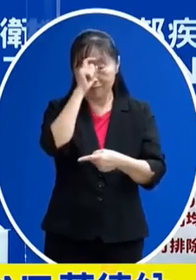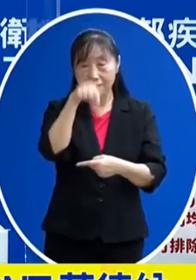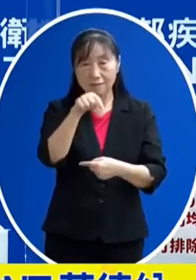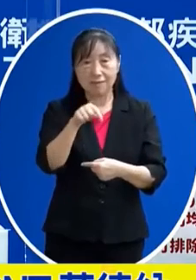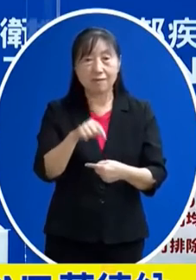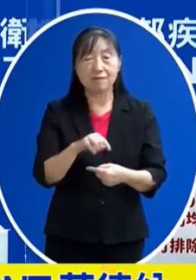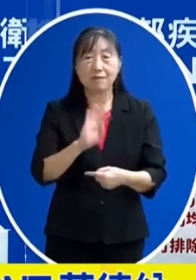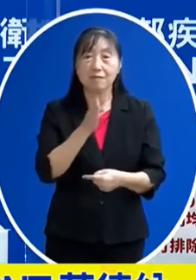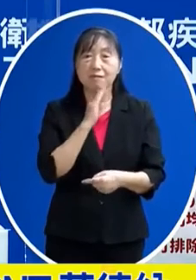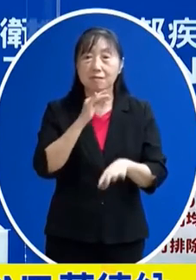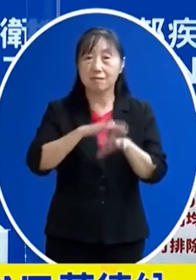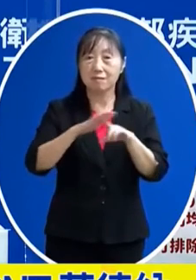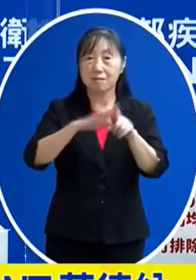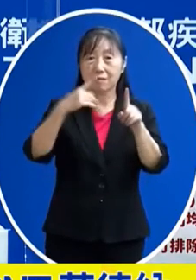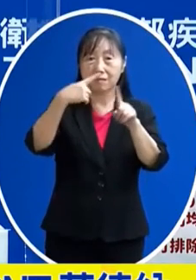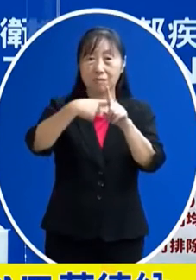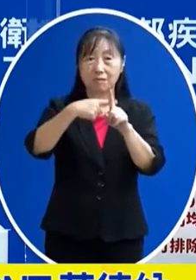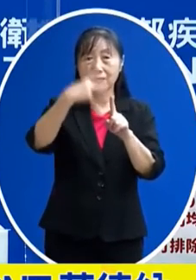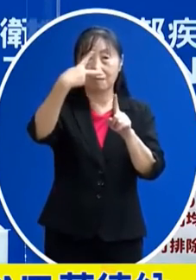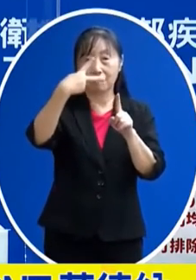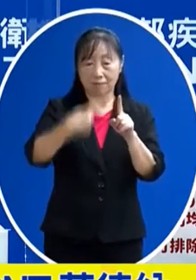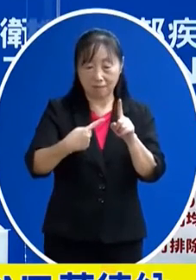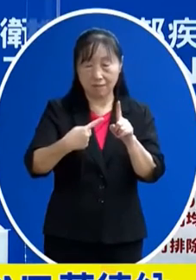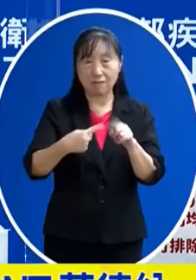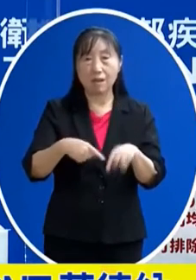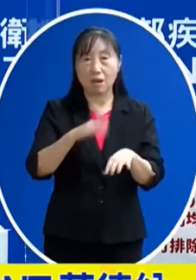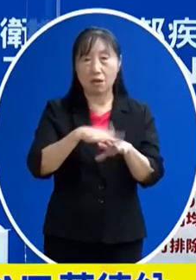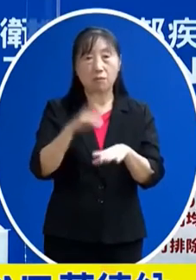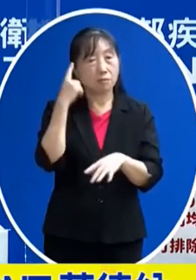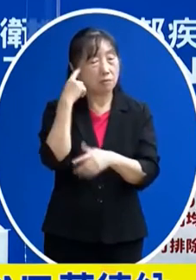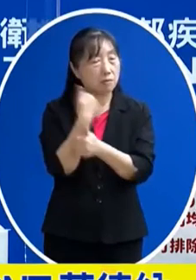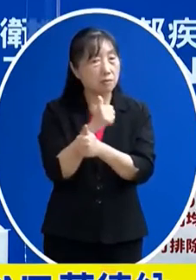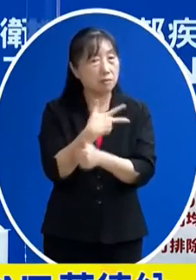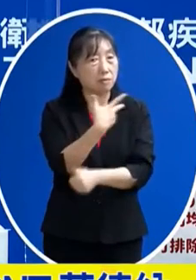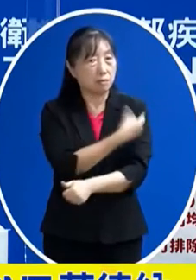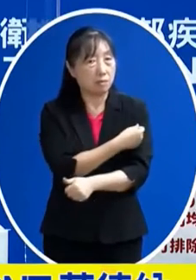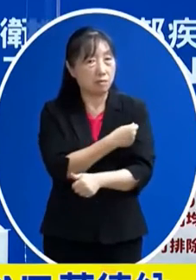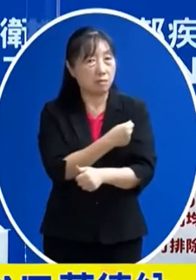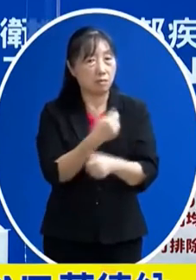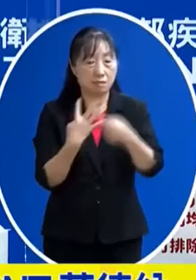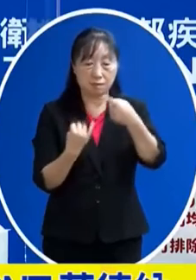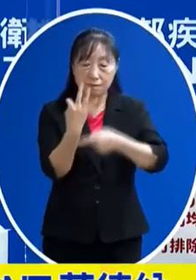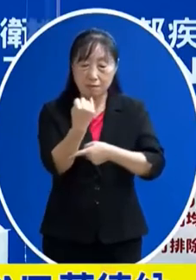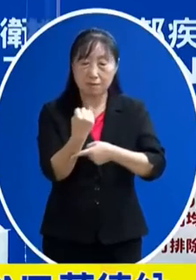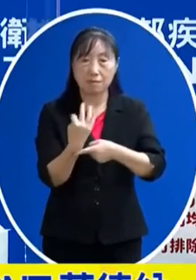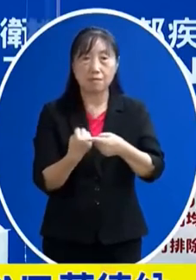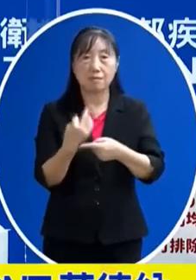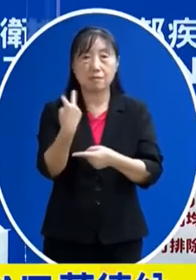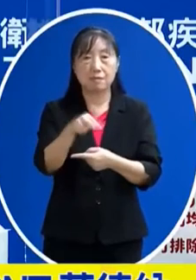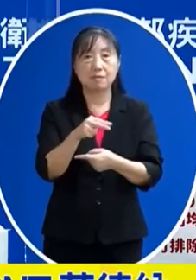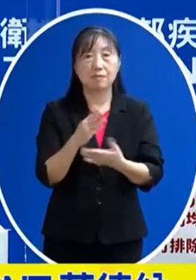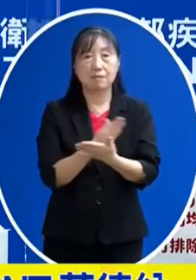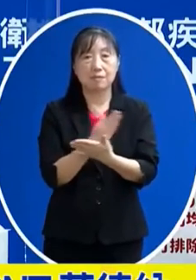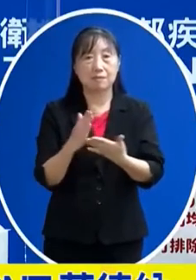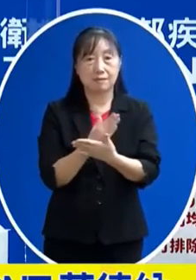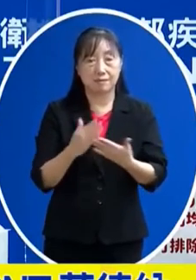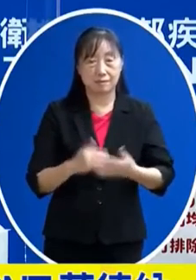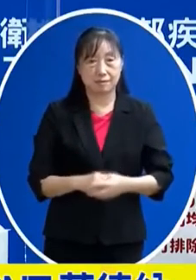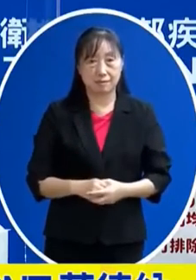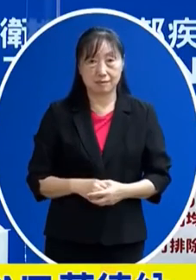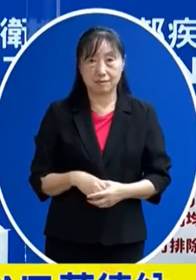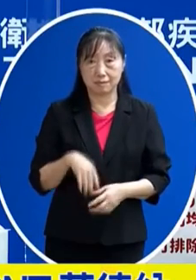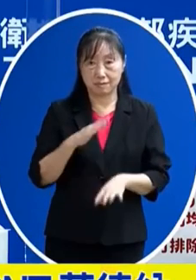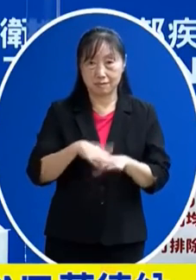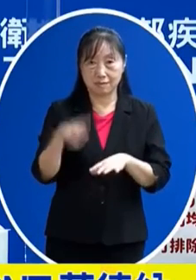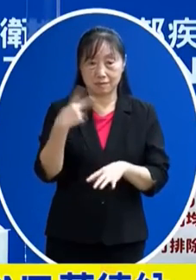降级到一级？那当然会考虑到疫苗的施打的覆盖率，那也同时会去